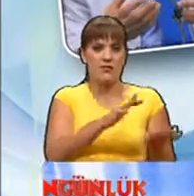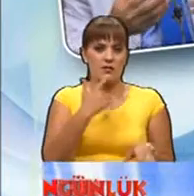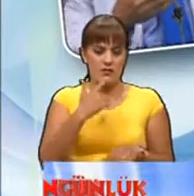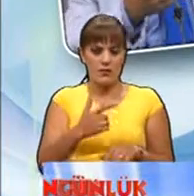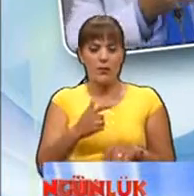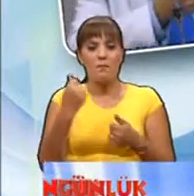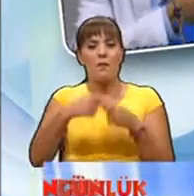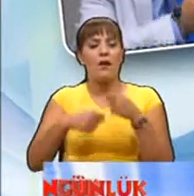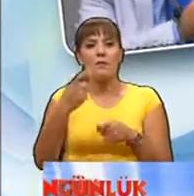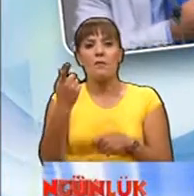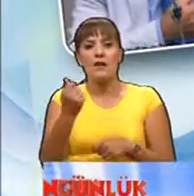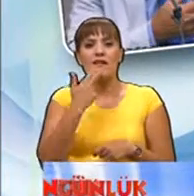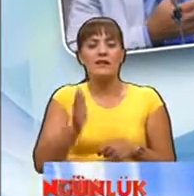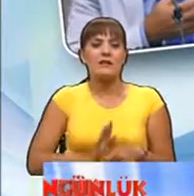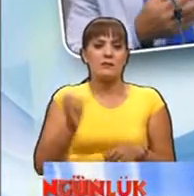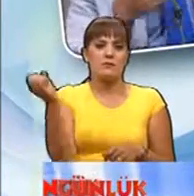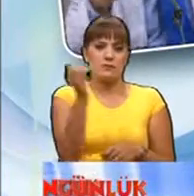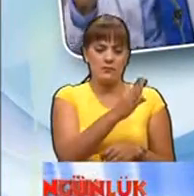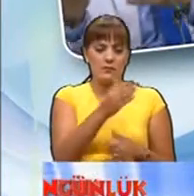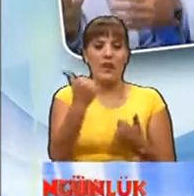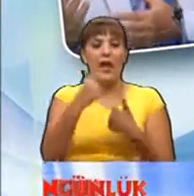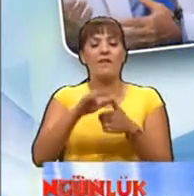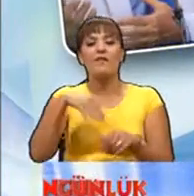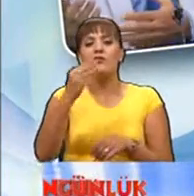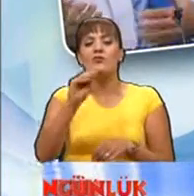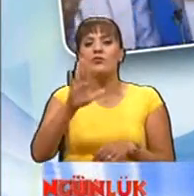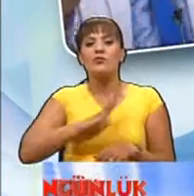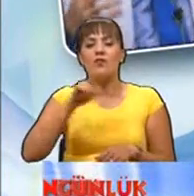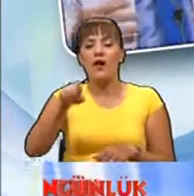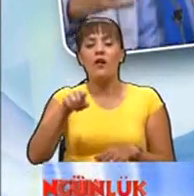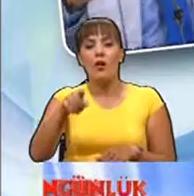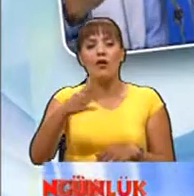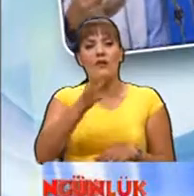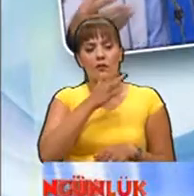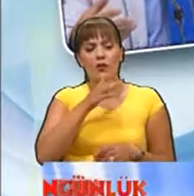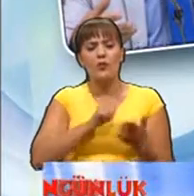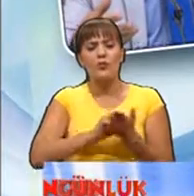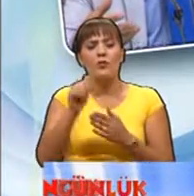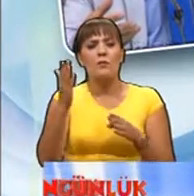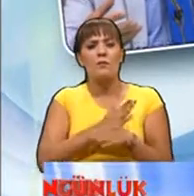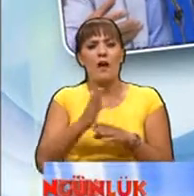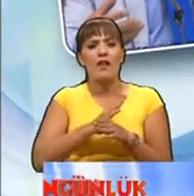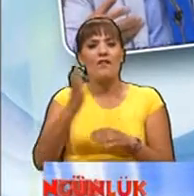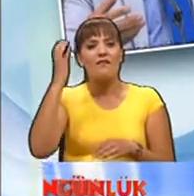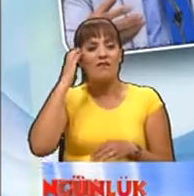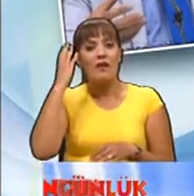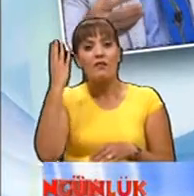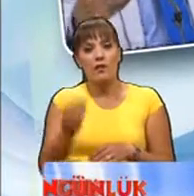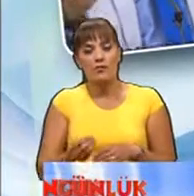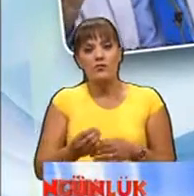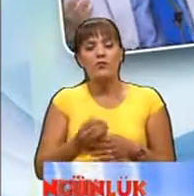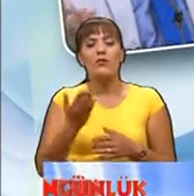kalsın, bankadaki paralarım kızıma kalsın, evlilik dışı çocuğumu tanıyorum, öldüğümde tüm mal varlığım vakıf